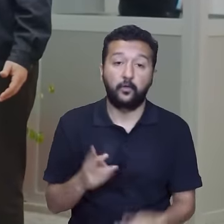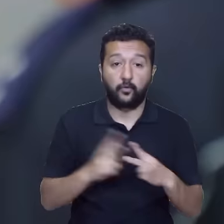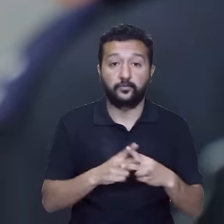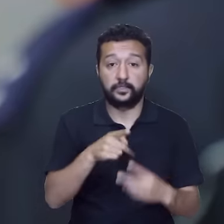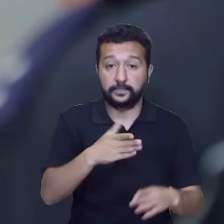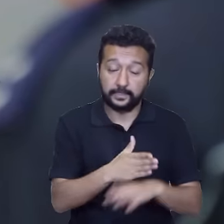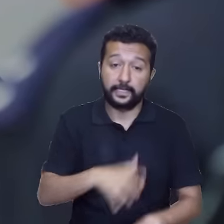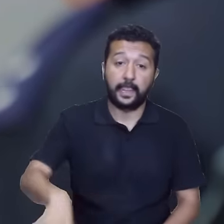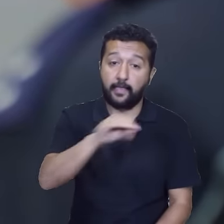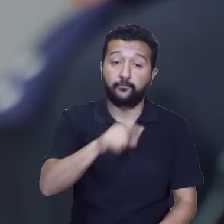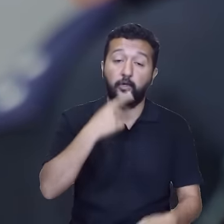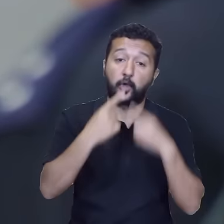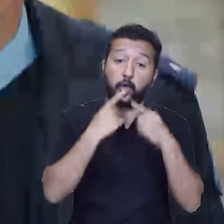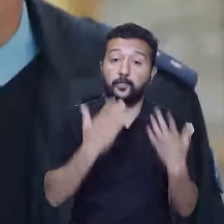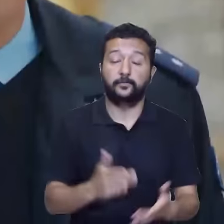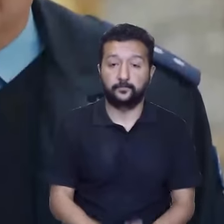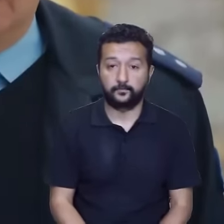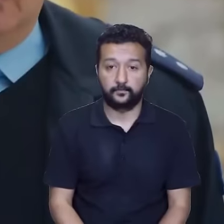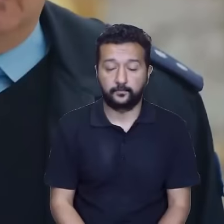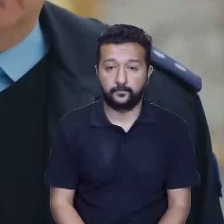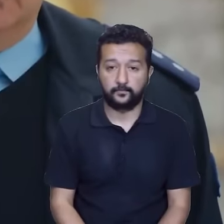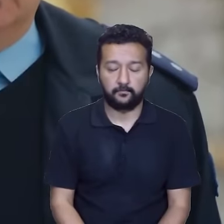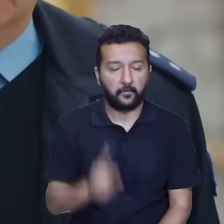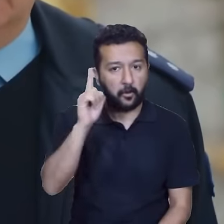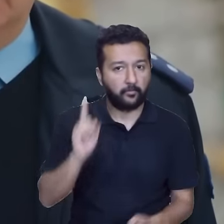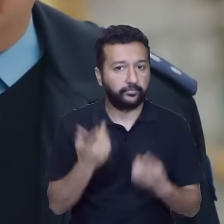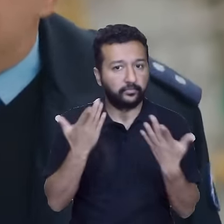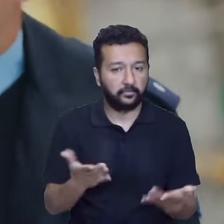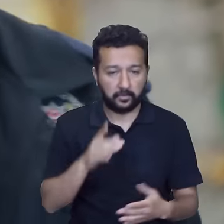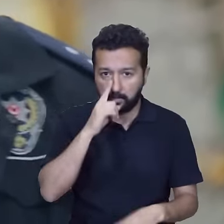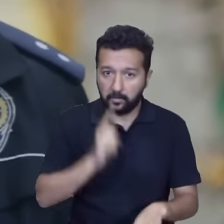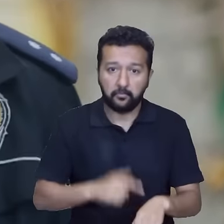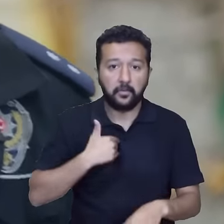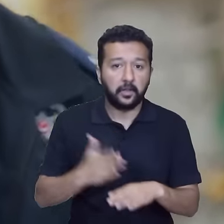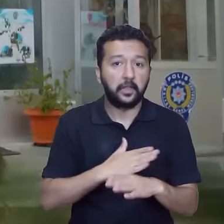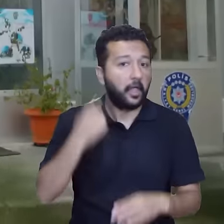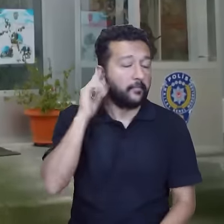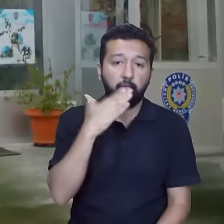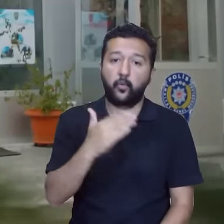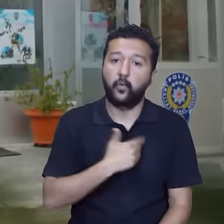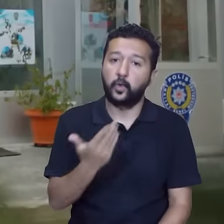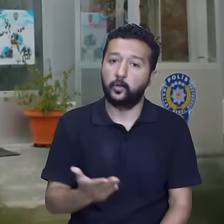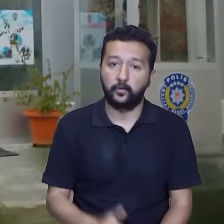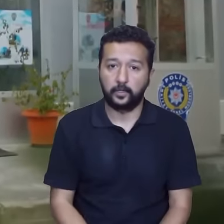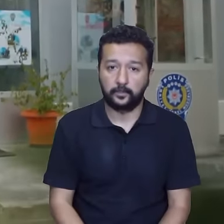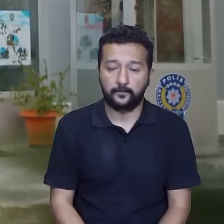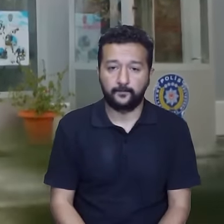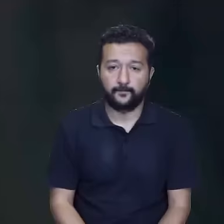komiserim. Zaten bütün mahalle bunu konuşuyor. Allah Allah. Benim niye haberim yok bundan? Hulusi